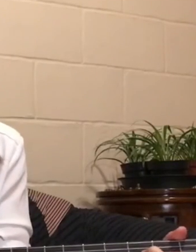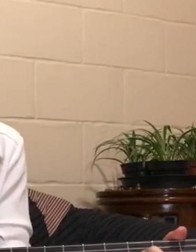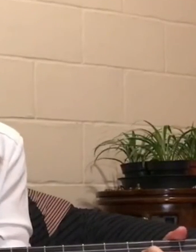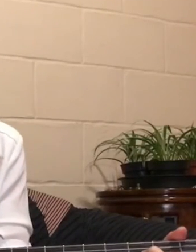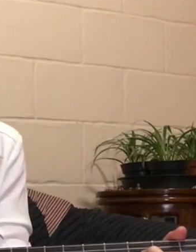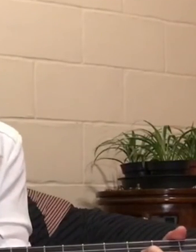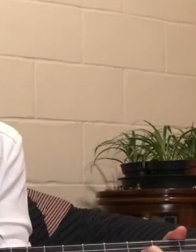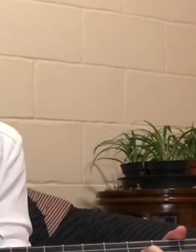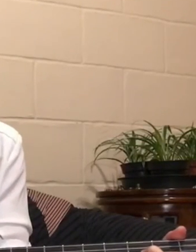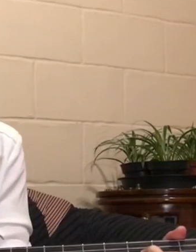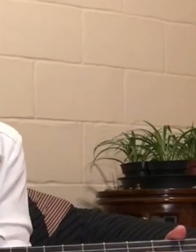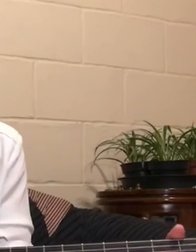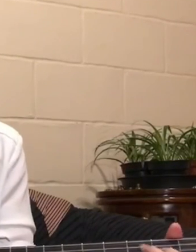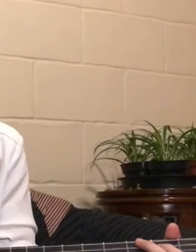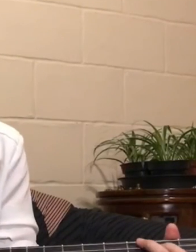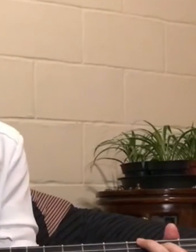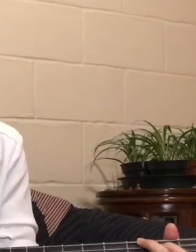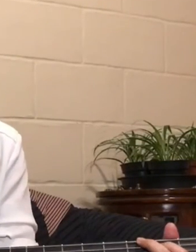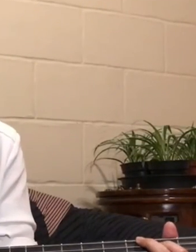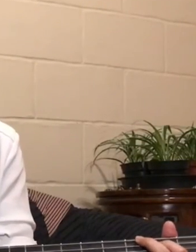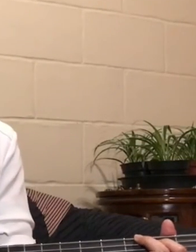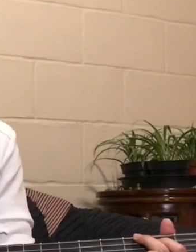mengenang yang pernah ada.